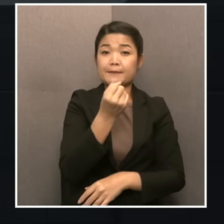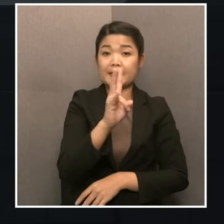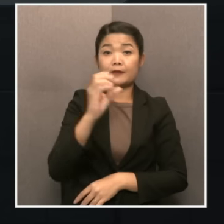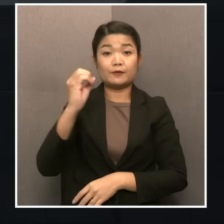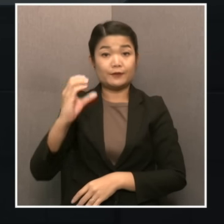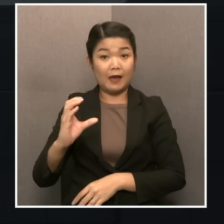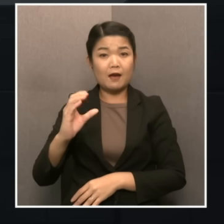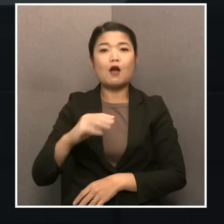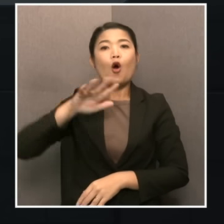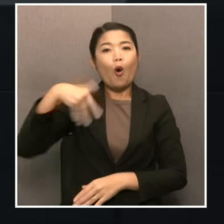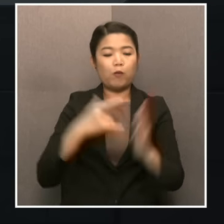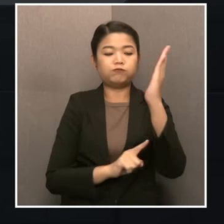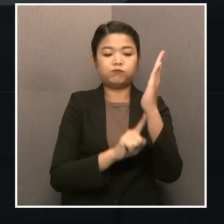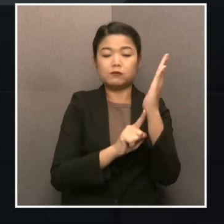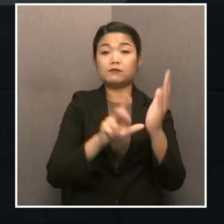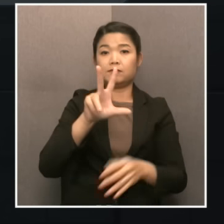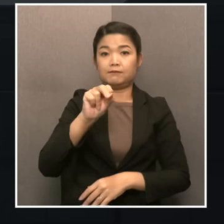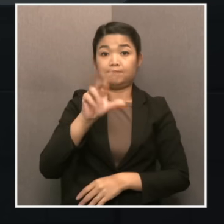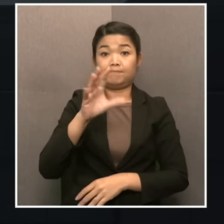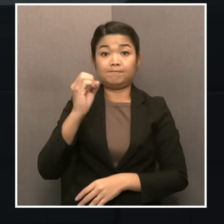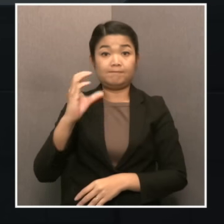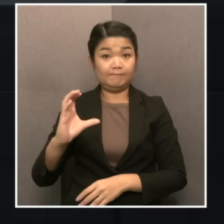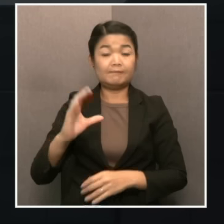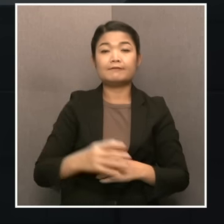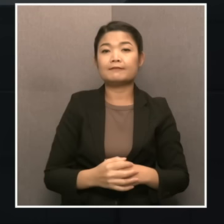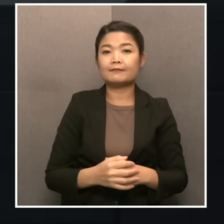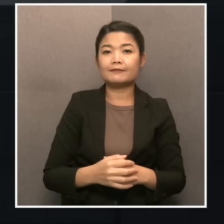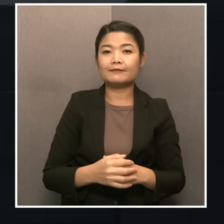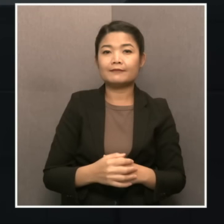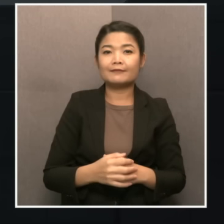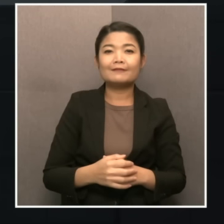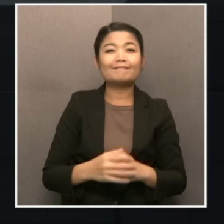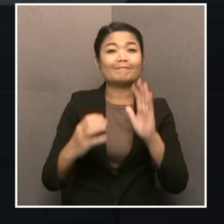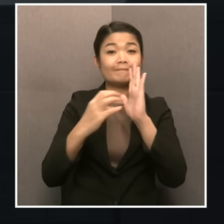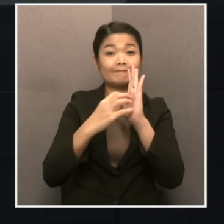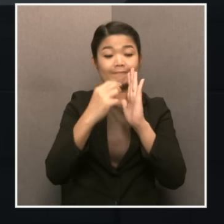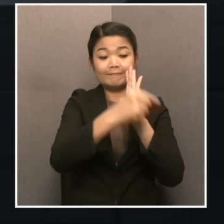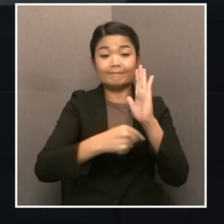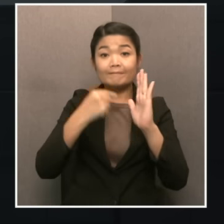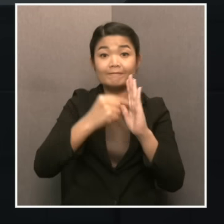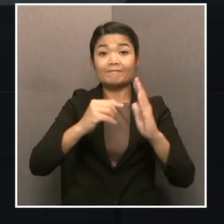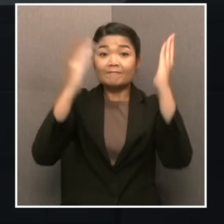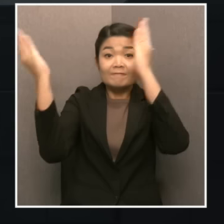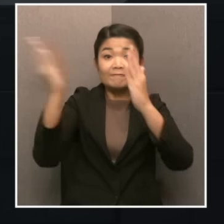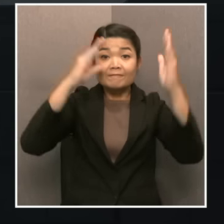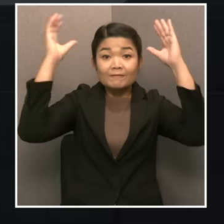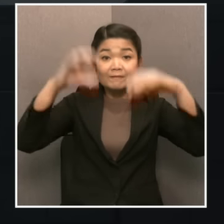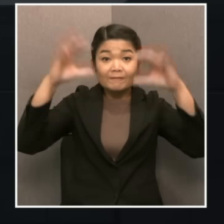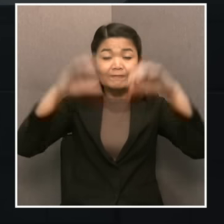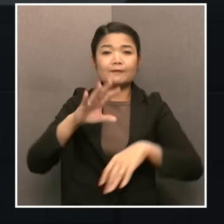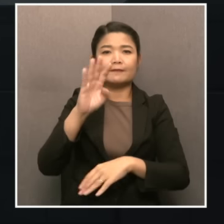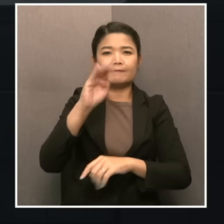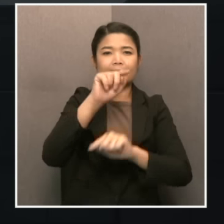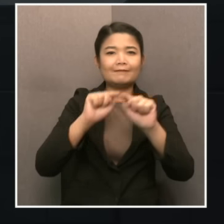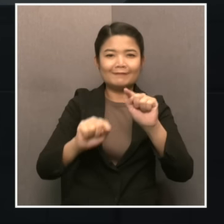ศาและสูงสุด35องศาเซลเซียสในขณะที่พื้นที่ภาคกลางมีพายุฝนฟ้าคะนองร้อยละ40